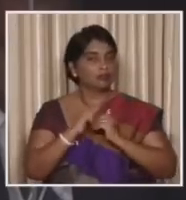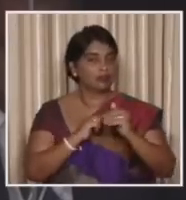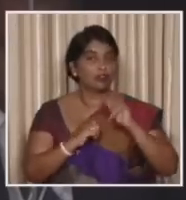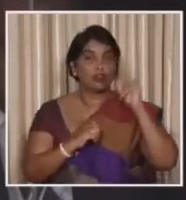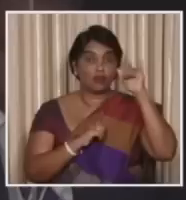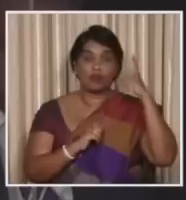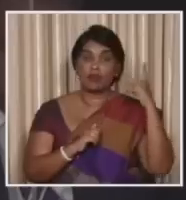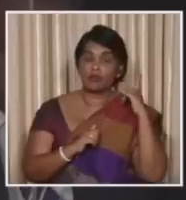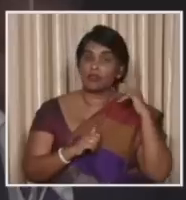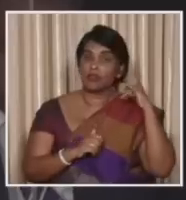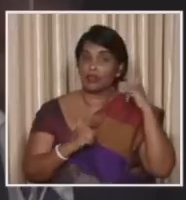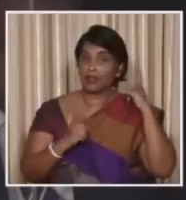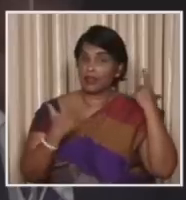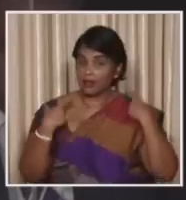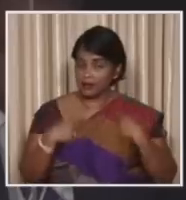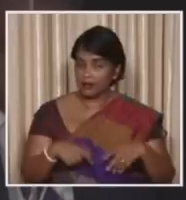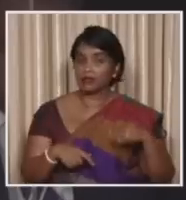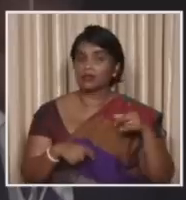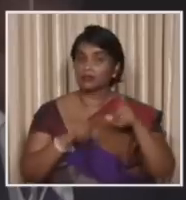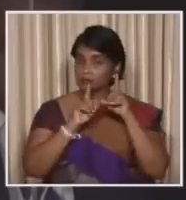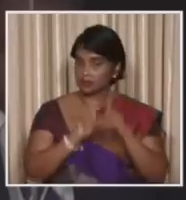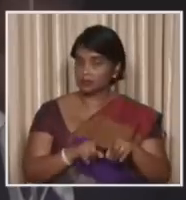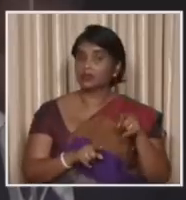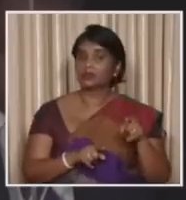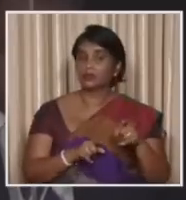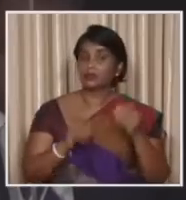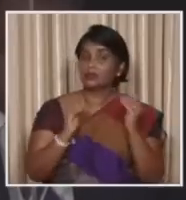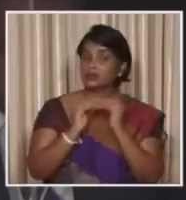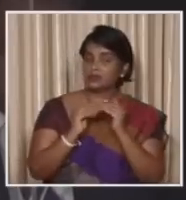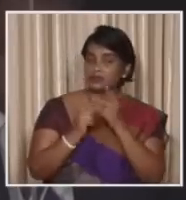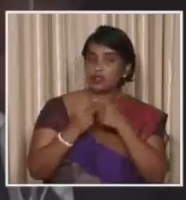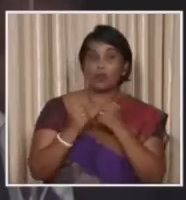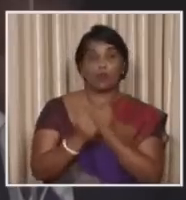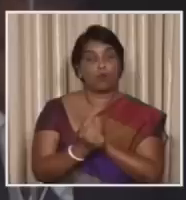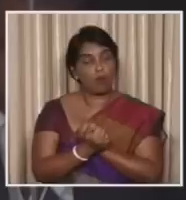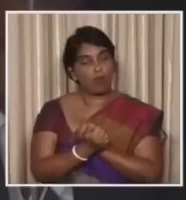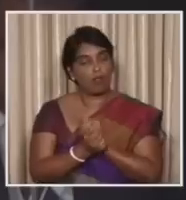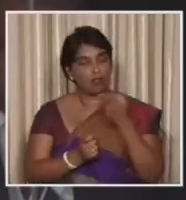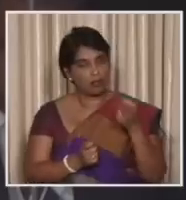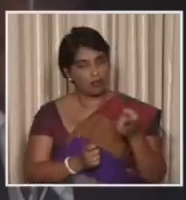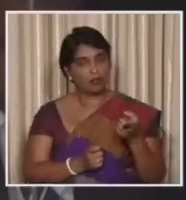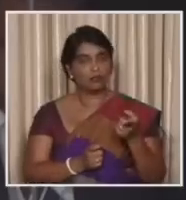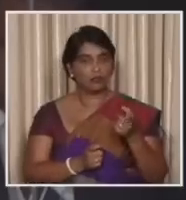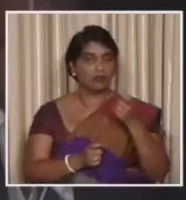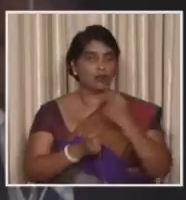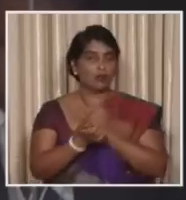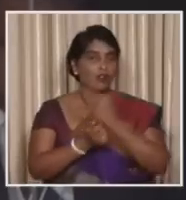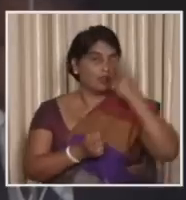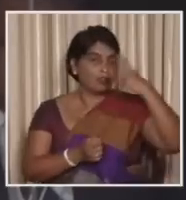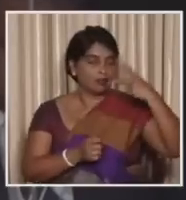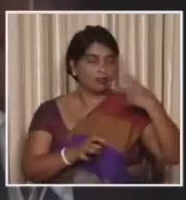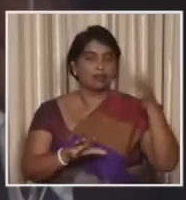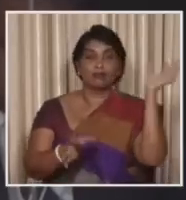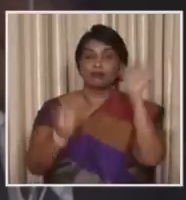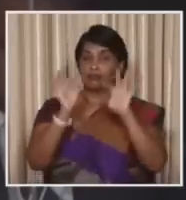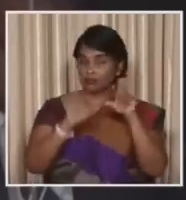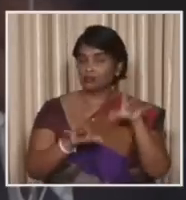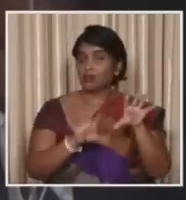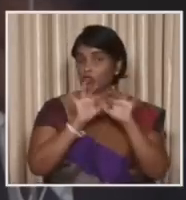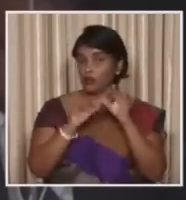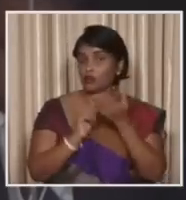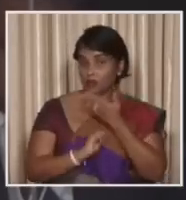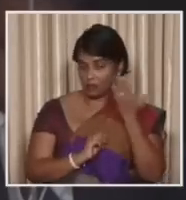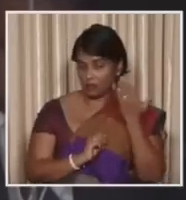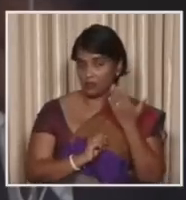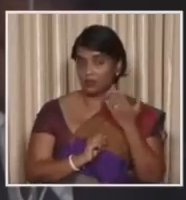ගුවන් හමුදාවට නාවික හමුදාවට. ඒ වගේම ඒවට සමාන්තරව පොලිසියේ ඉන්න නියෝජ්‍ය පොලිස්පතිවරු පත් කිරීම ආදියත් කරන්න